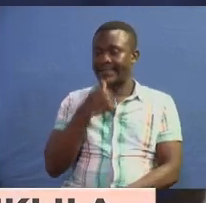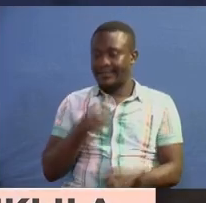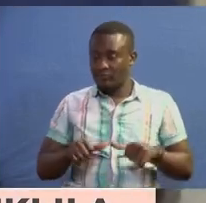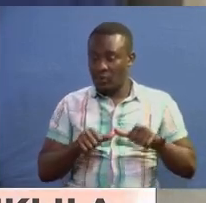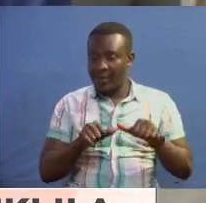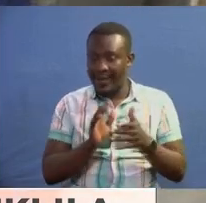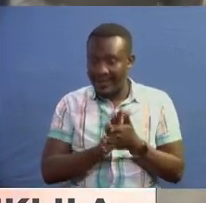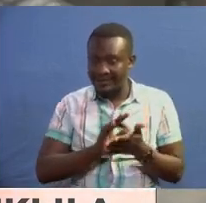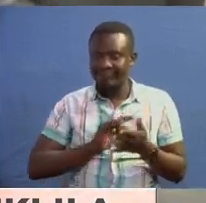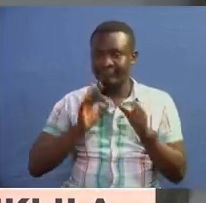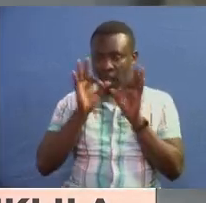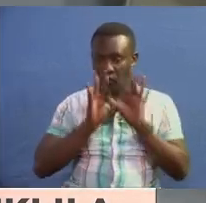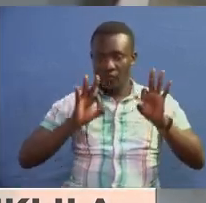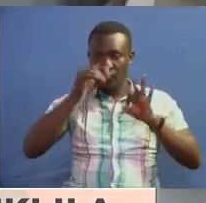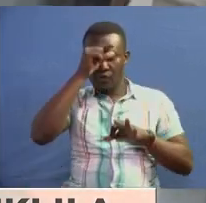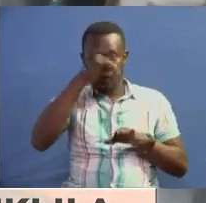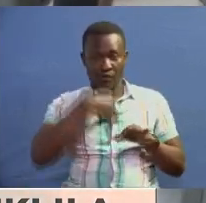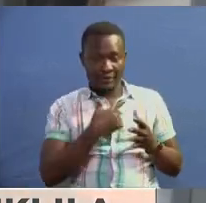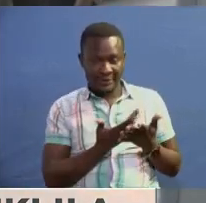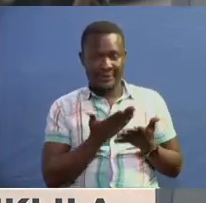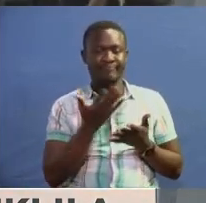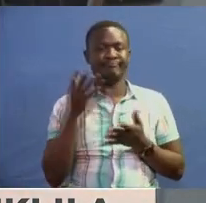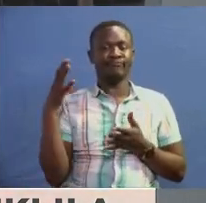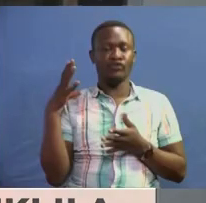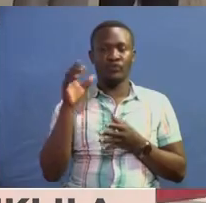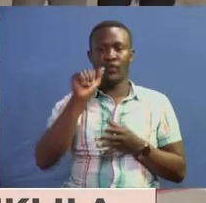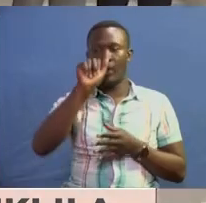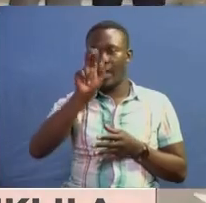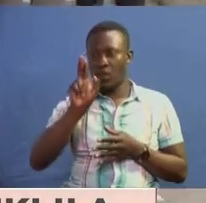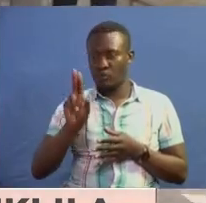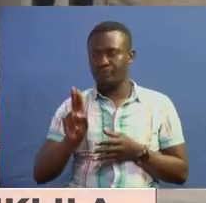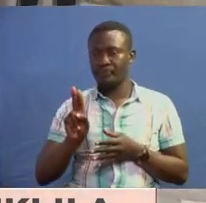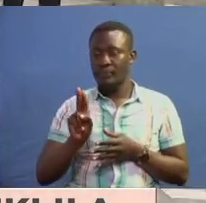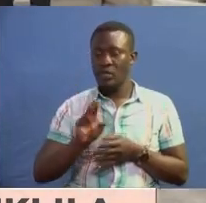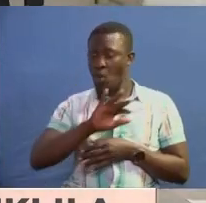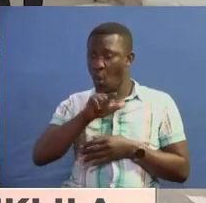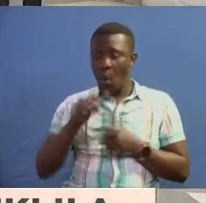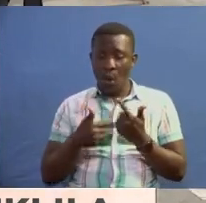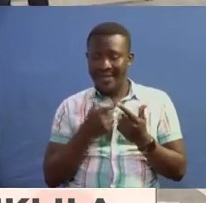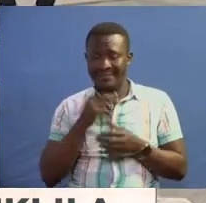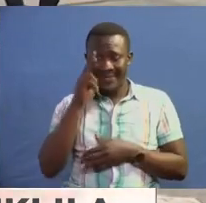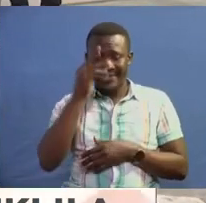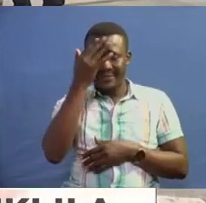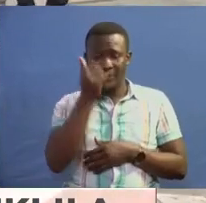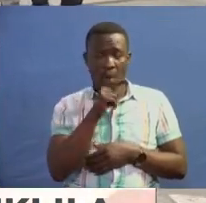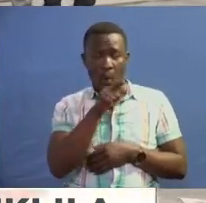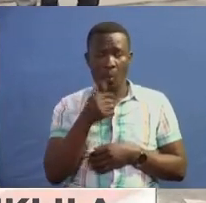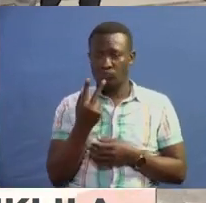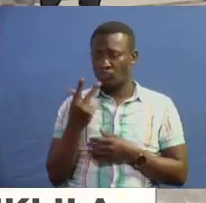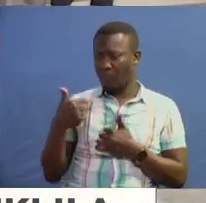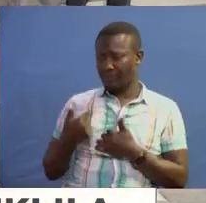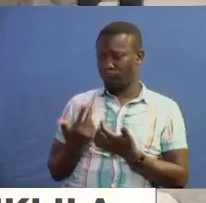akiendelea kufadhiliwa na serikali katika wadhifa wa mwenyekiti wa Umoja wa Afrika. Haya yote ni licha ya wakuu hawa hawa wa